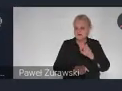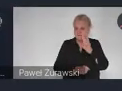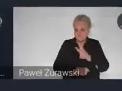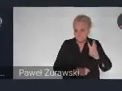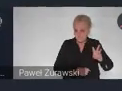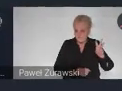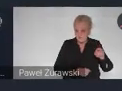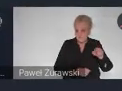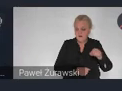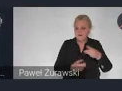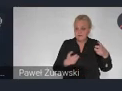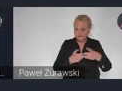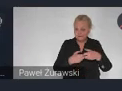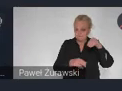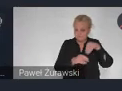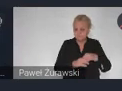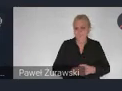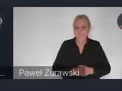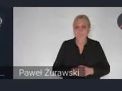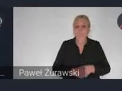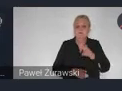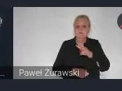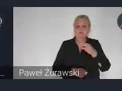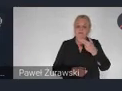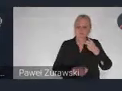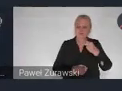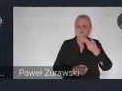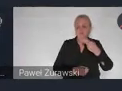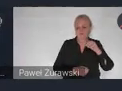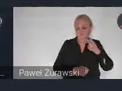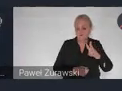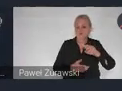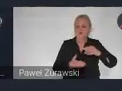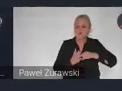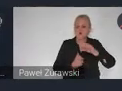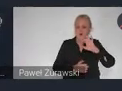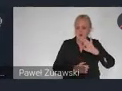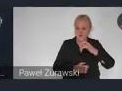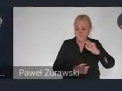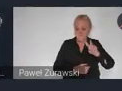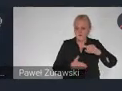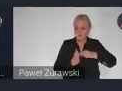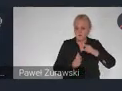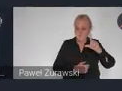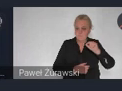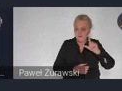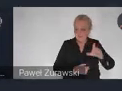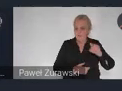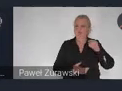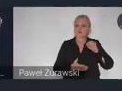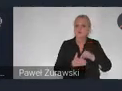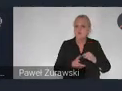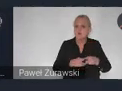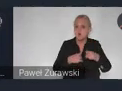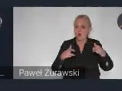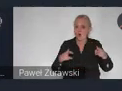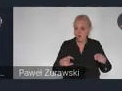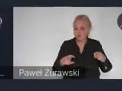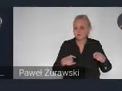stronie internetowej www.nivgov.pl i nadmienię że jest to okres